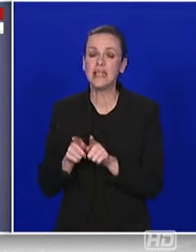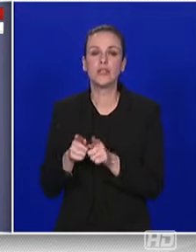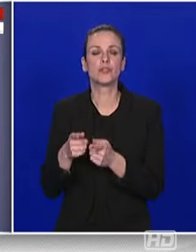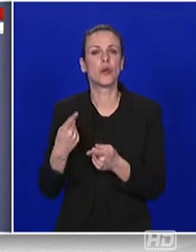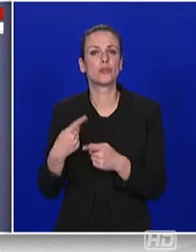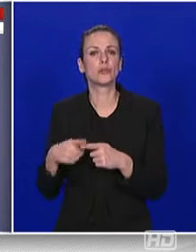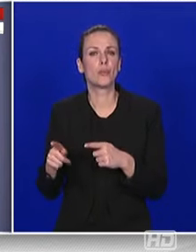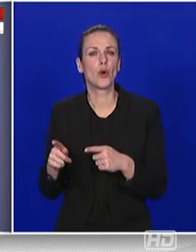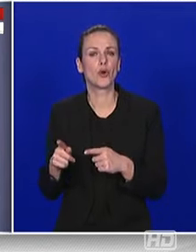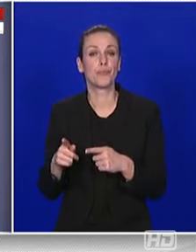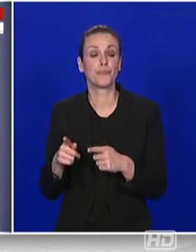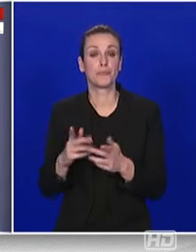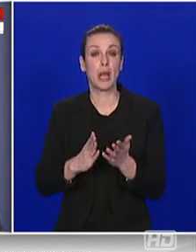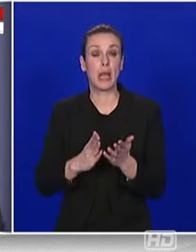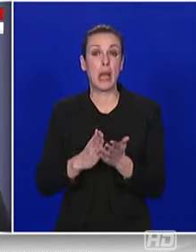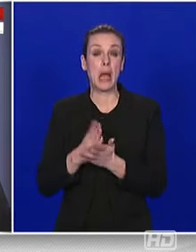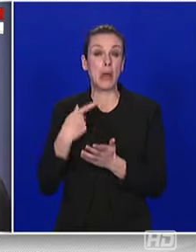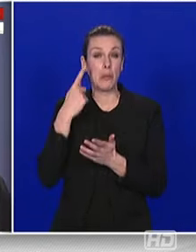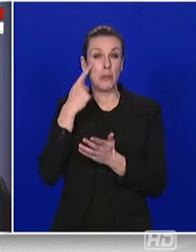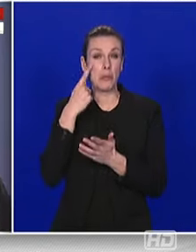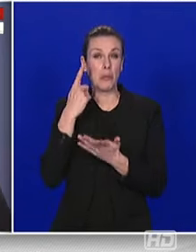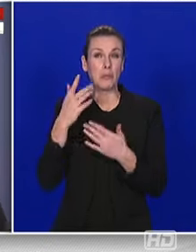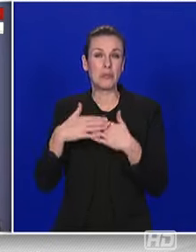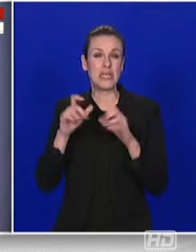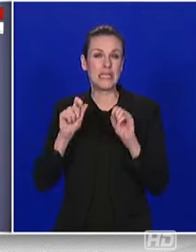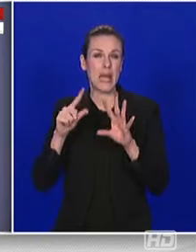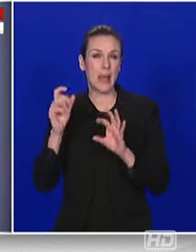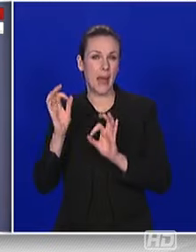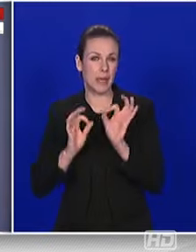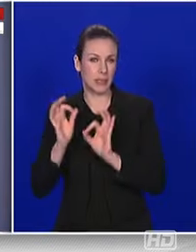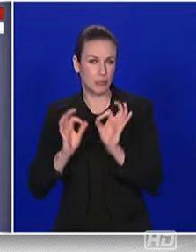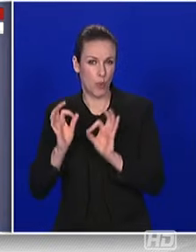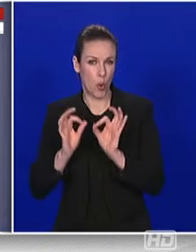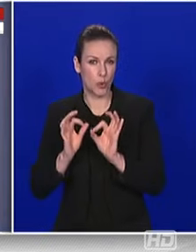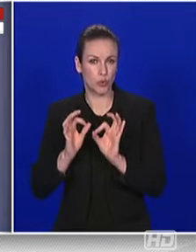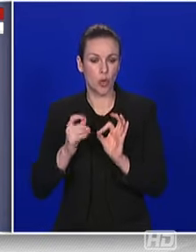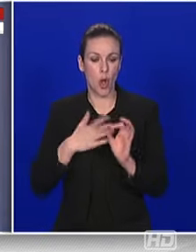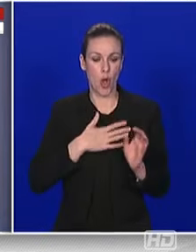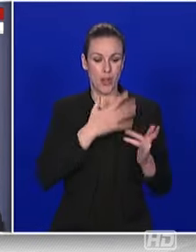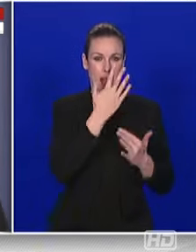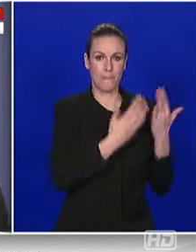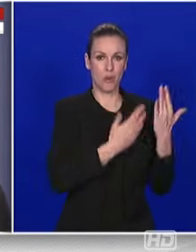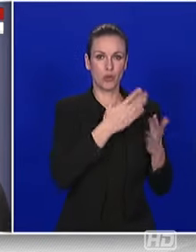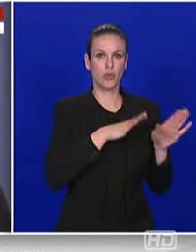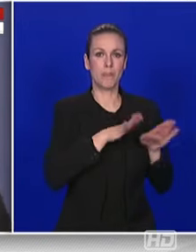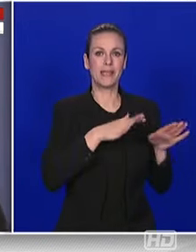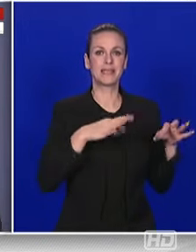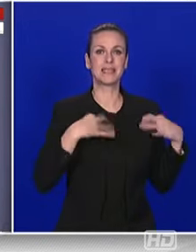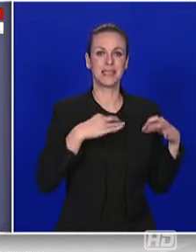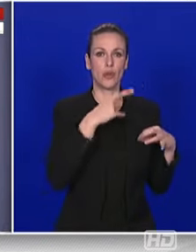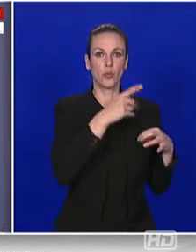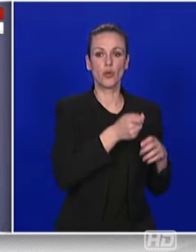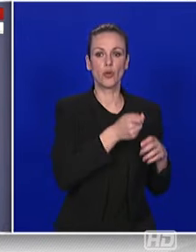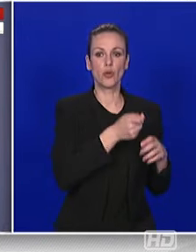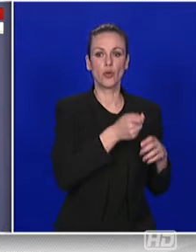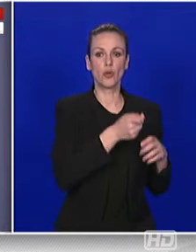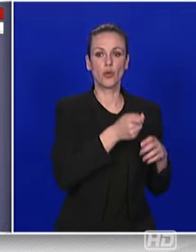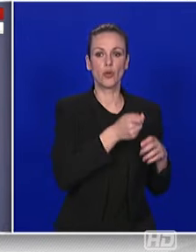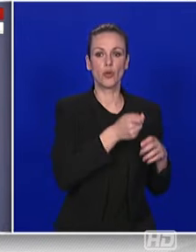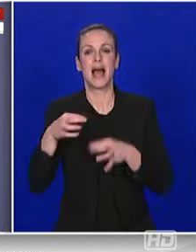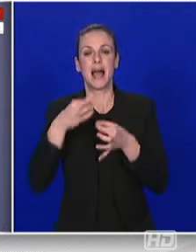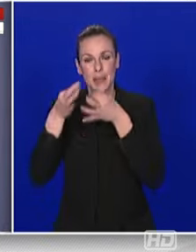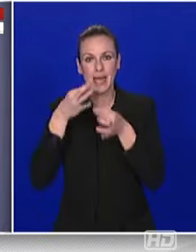da, ako se ne varam, nekih 17% proračuna Ministarstva zdravstva ide uopće na testiranje, tu